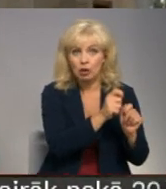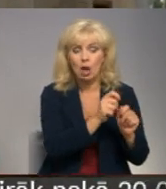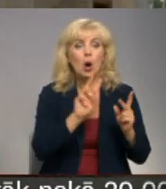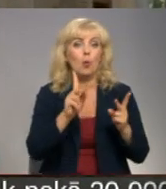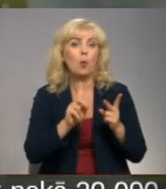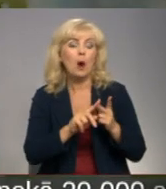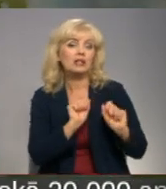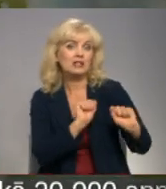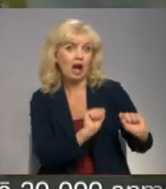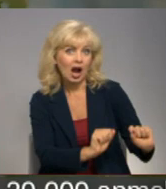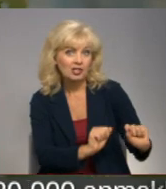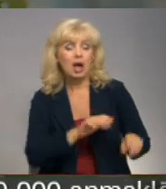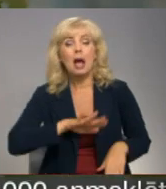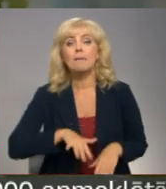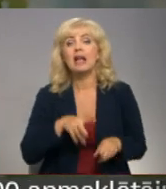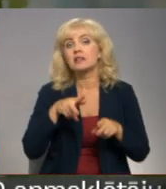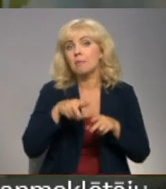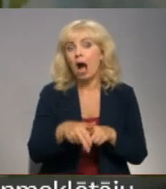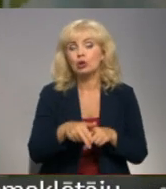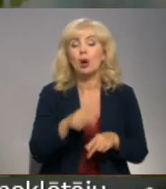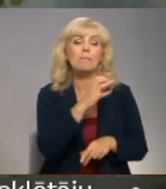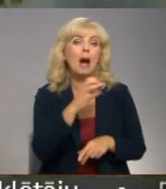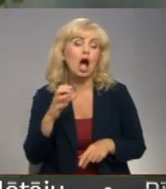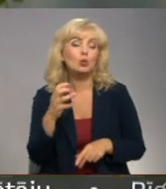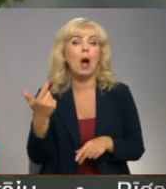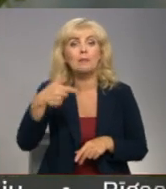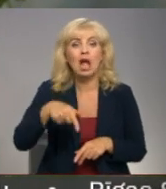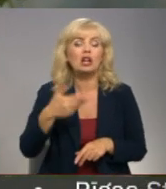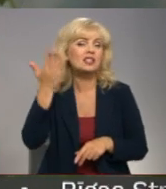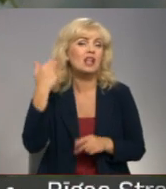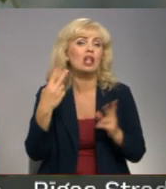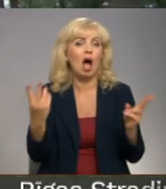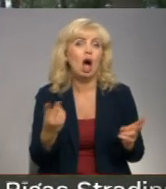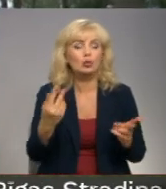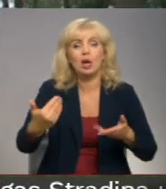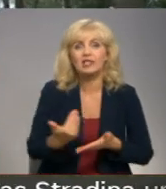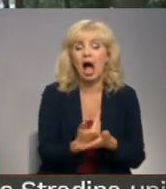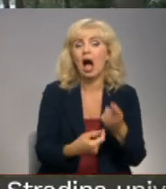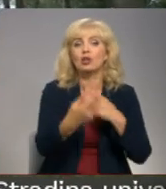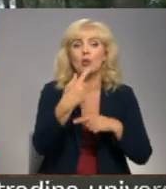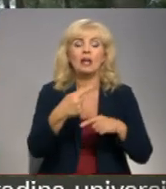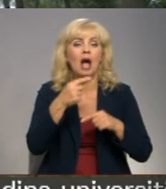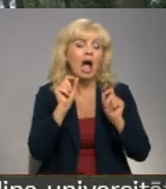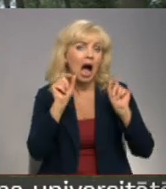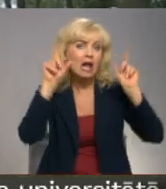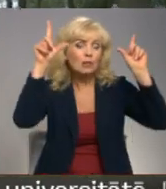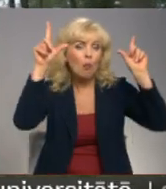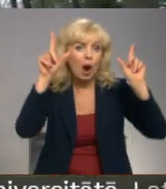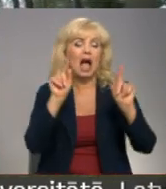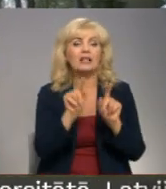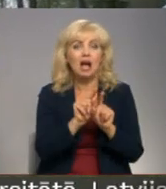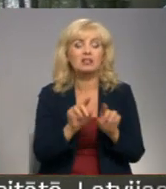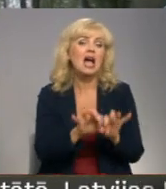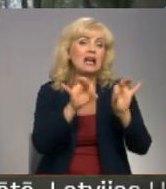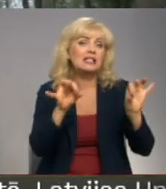aizsargi rīkoja. Pēc pārtraukuma padomi gados senā tradīcija atjaunojās līdz ar atmodas atdzimšanu. Vienlaikus gan sākās